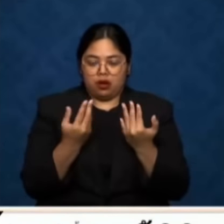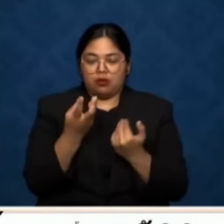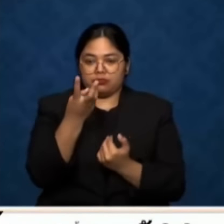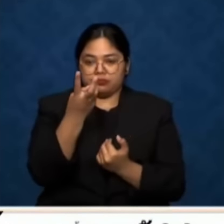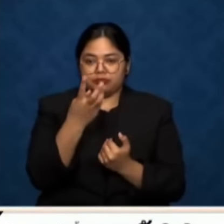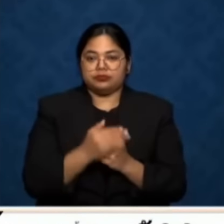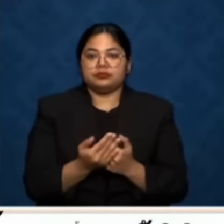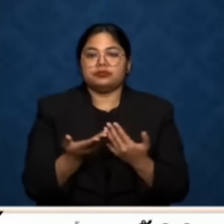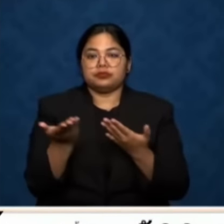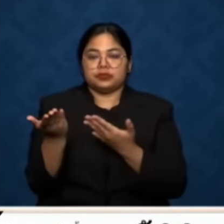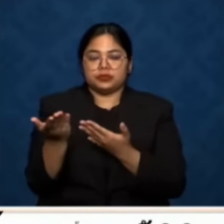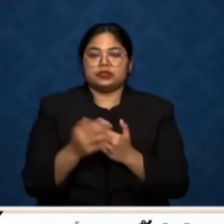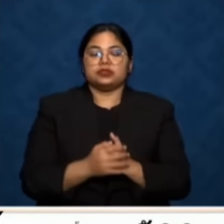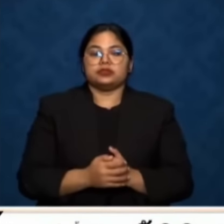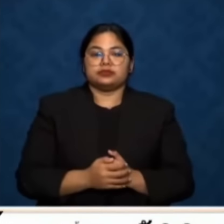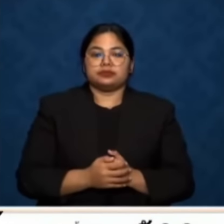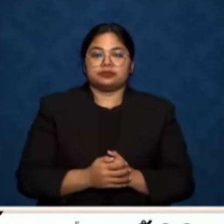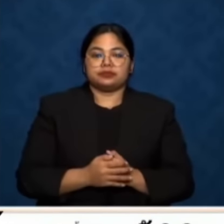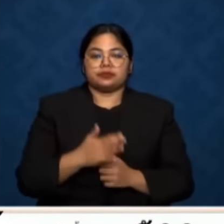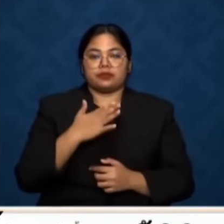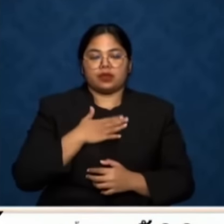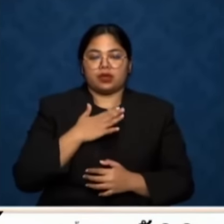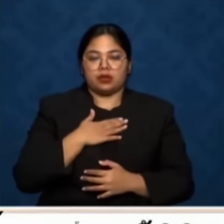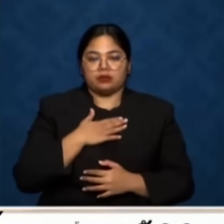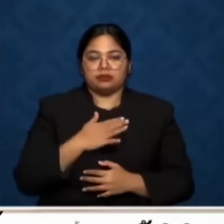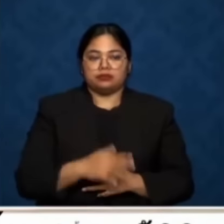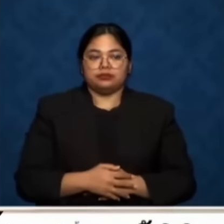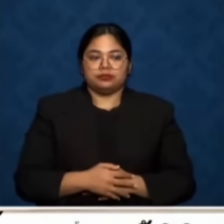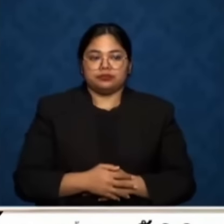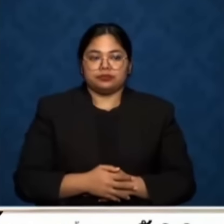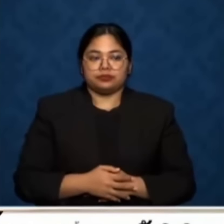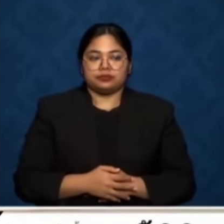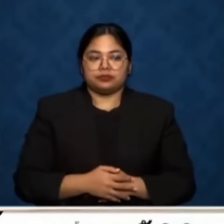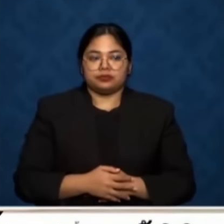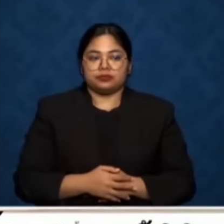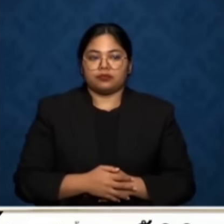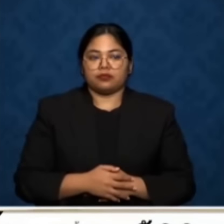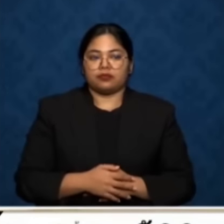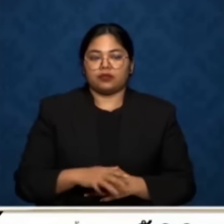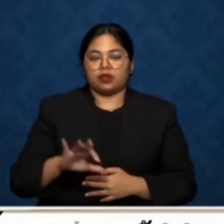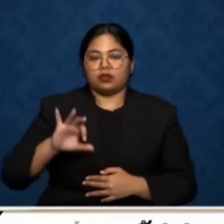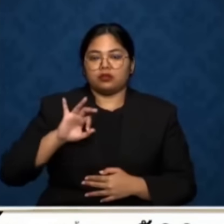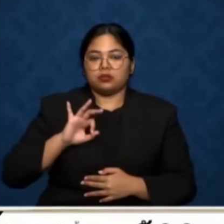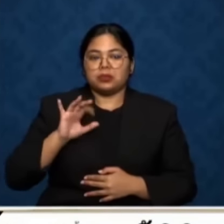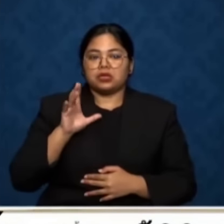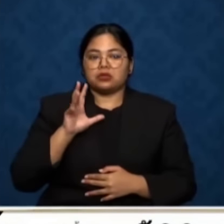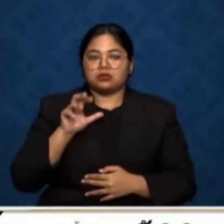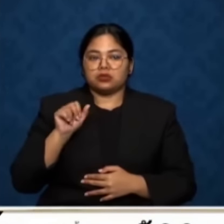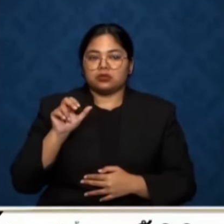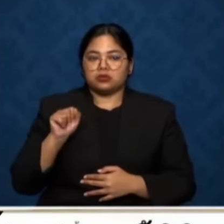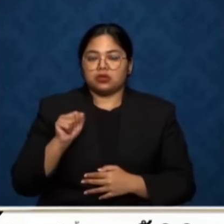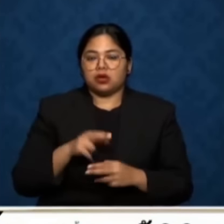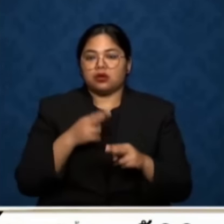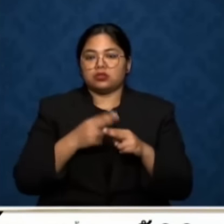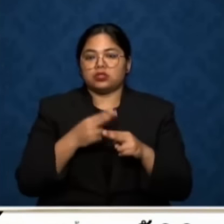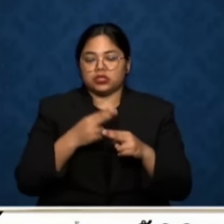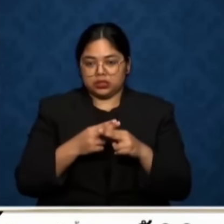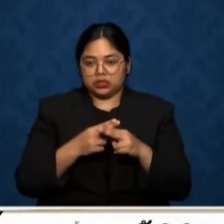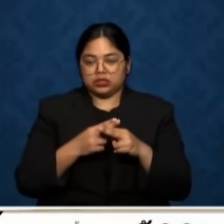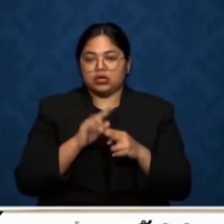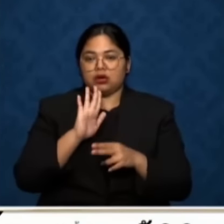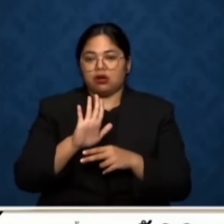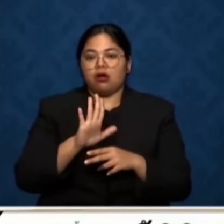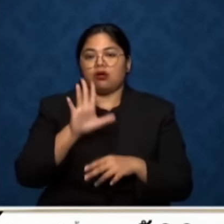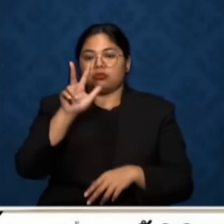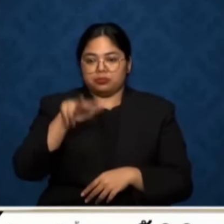ญผู้ประท้วงครับ ค่ะดิฉันทันตแพทย์หญิงศรียดาปาลิมาพันธ์สมาชิกสภาผู้แทนราษฎรแบบบัญชีรายชื่อพรรคเพื่อไทย